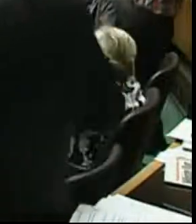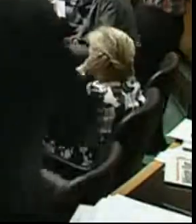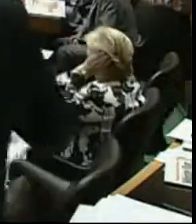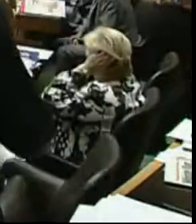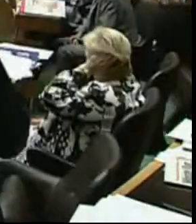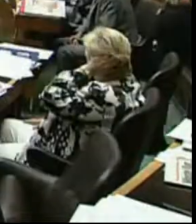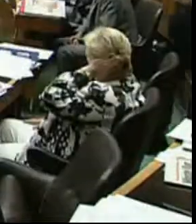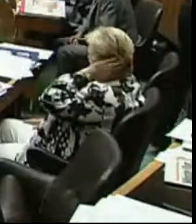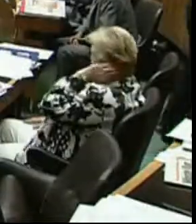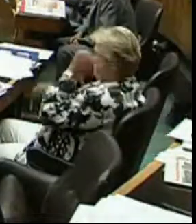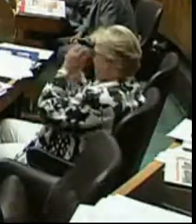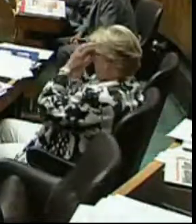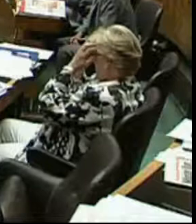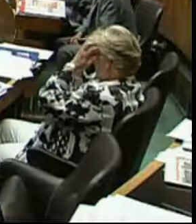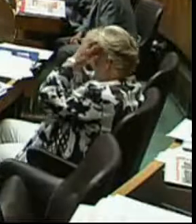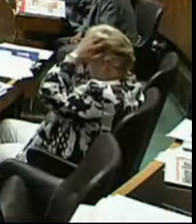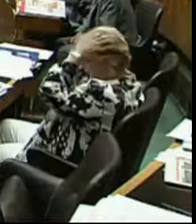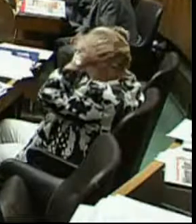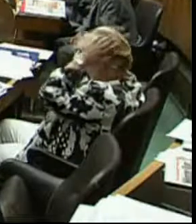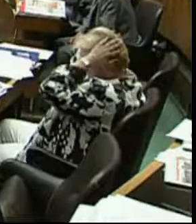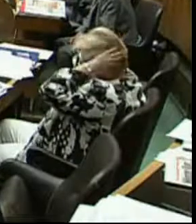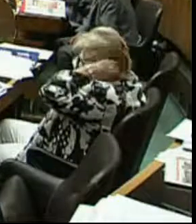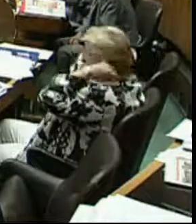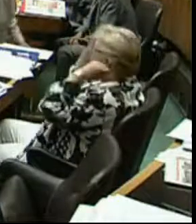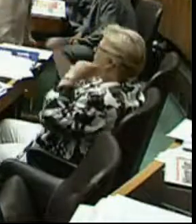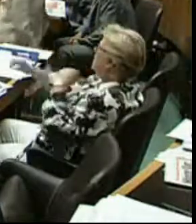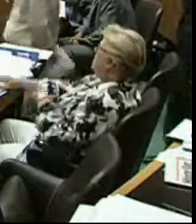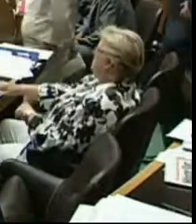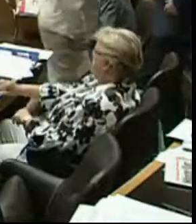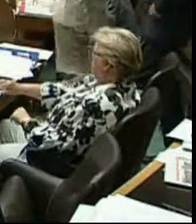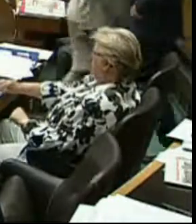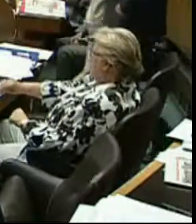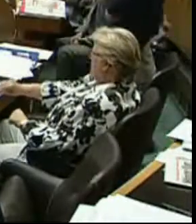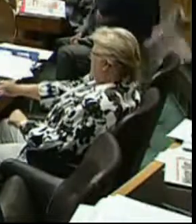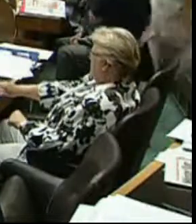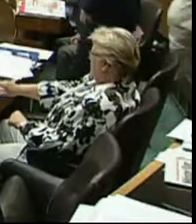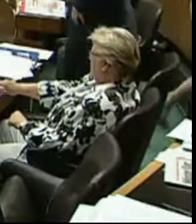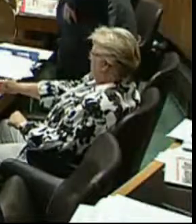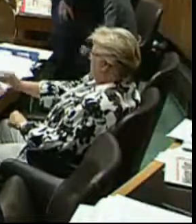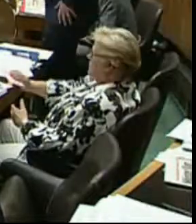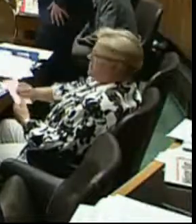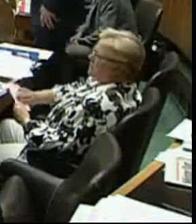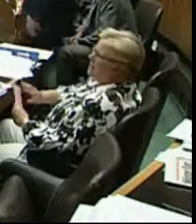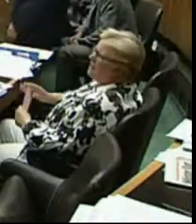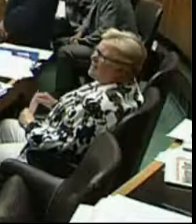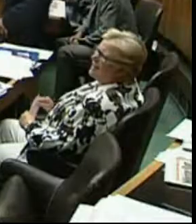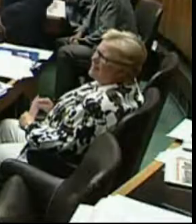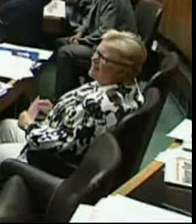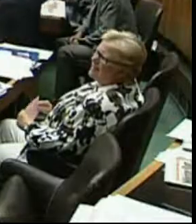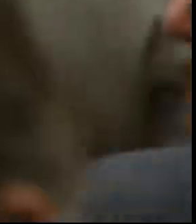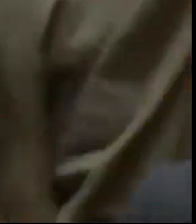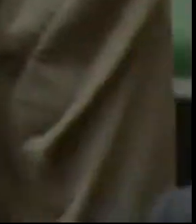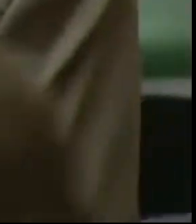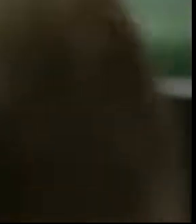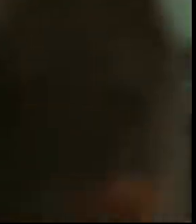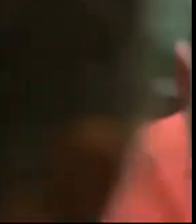Lausch, Lettenbicher, Lichtenecker, Lenkel, Lippitsch, Loacker, Lopatka, Lueger